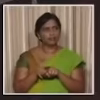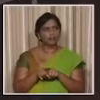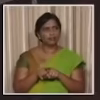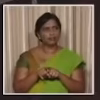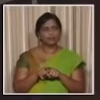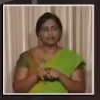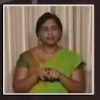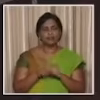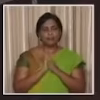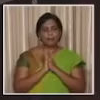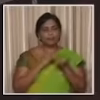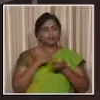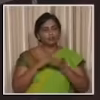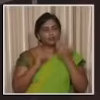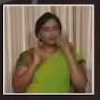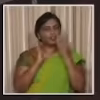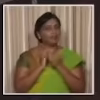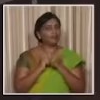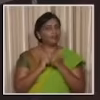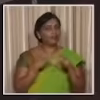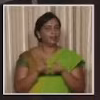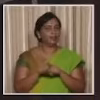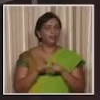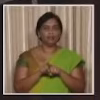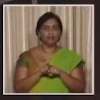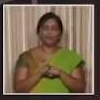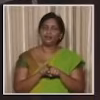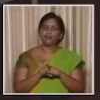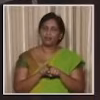හරි පන්සල් හදපුවා වෙන්න පුළුවන්.